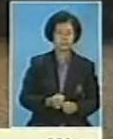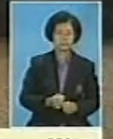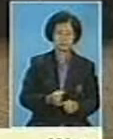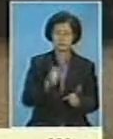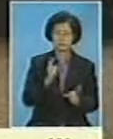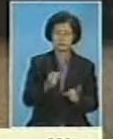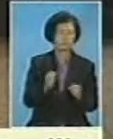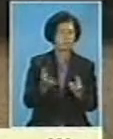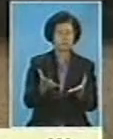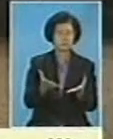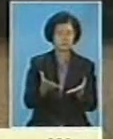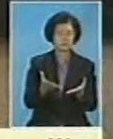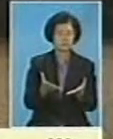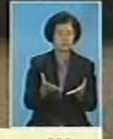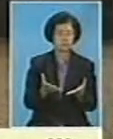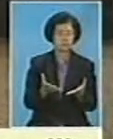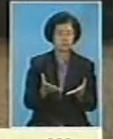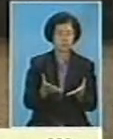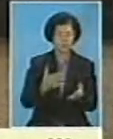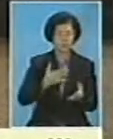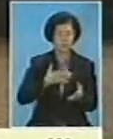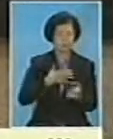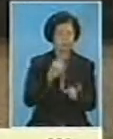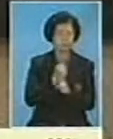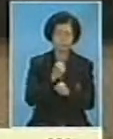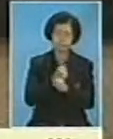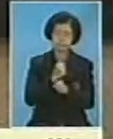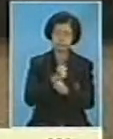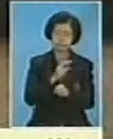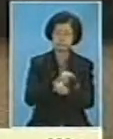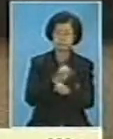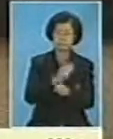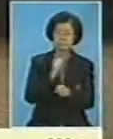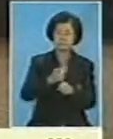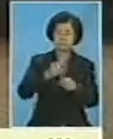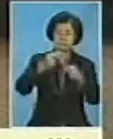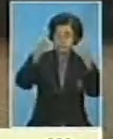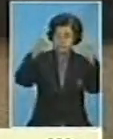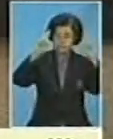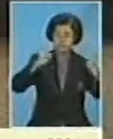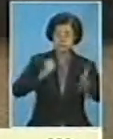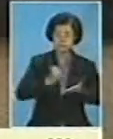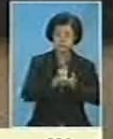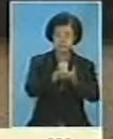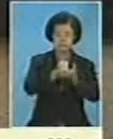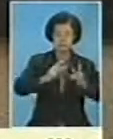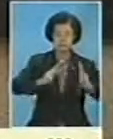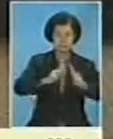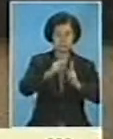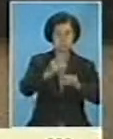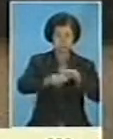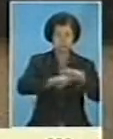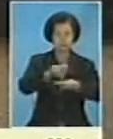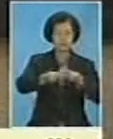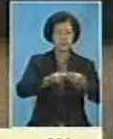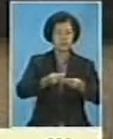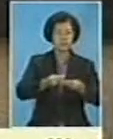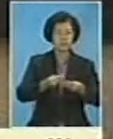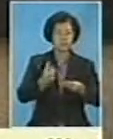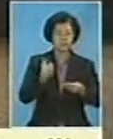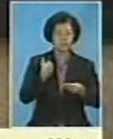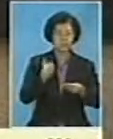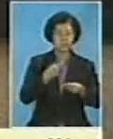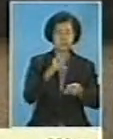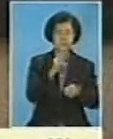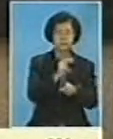ไม่ได้เมื่อกระผมปฏิบัติหน้าที่ในฐานะรัฐมนตรีช่วยว่าการกระทรวงพาณิชย์และมี